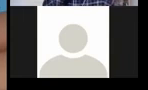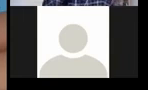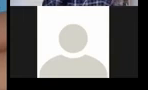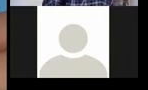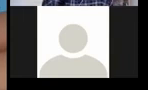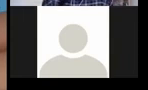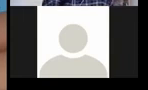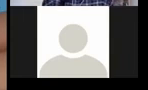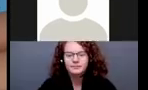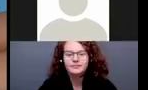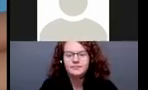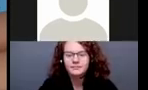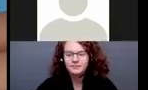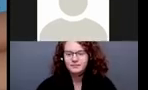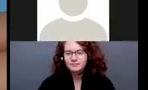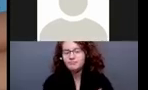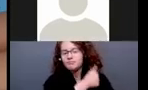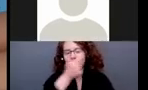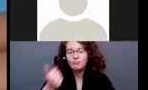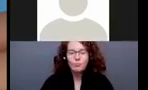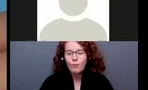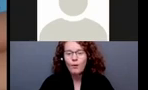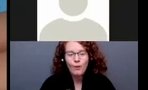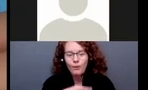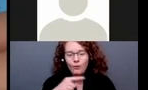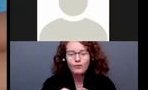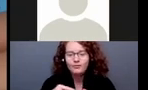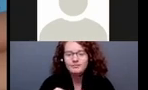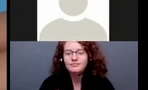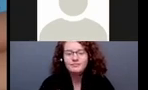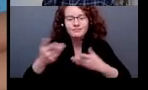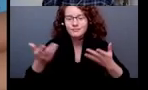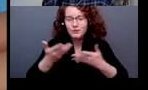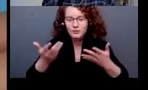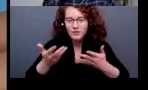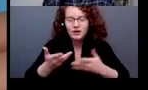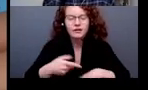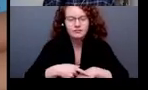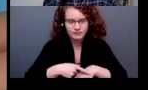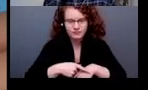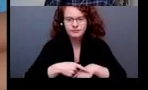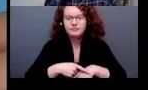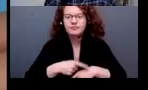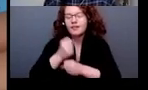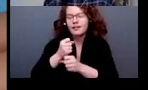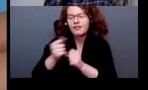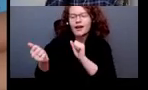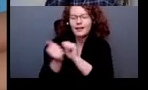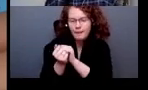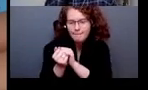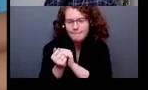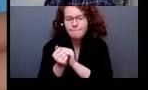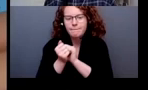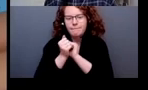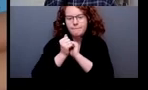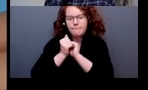la pratique du métier de technicien de smartphone, c'est le fait de travailler en équipe, en réseau,